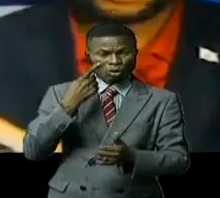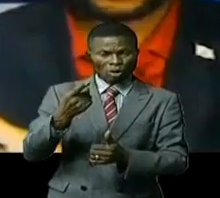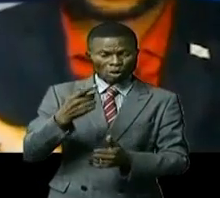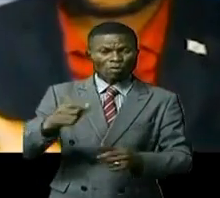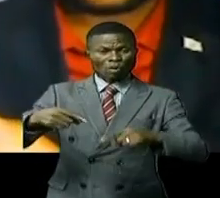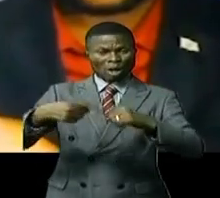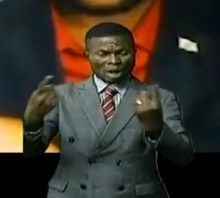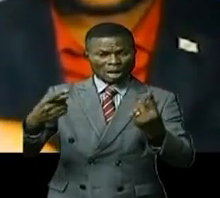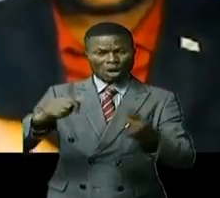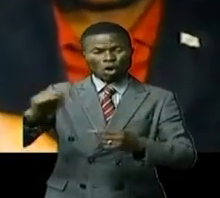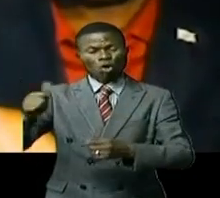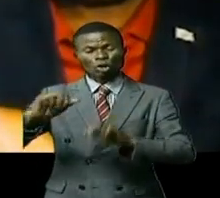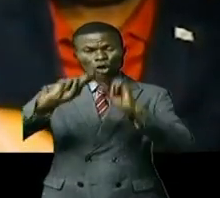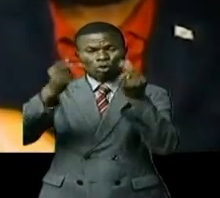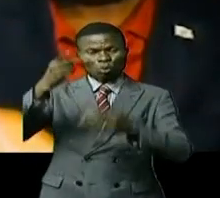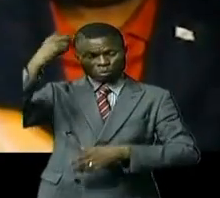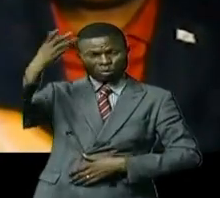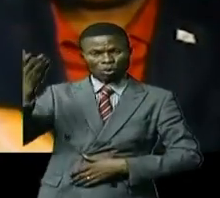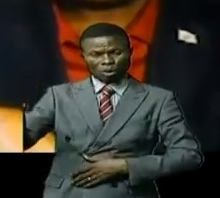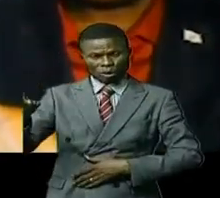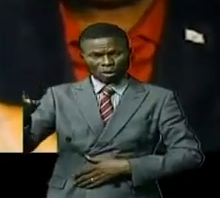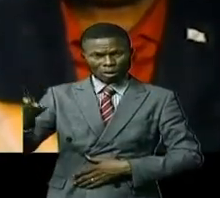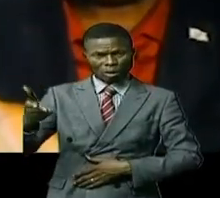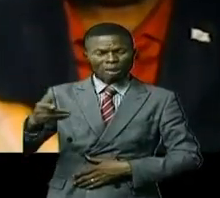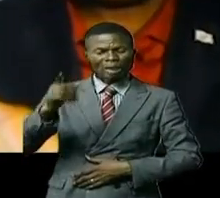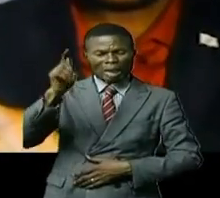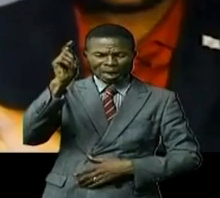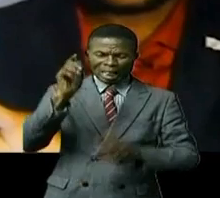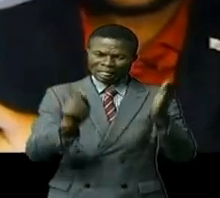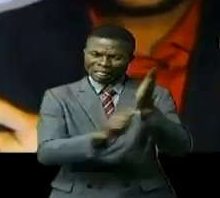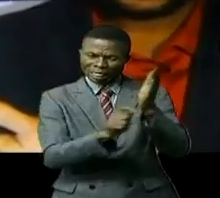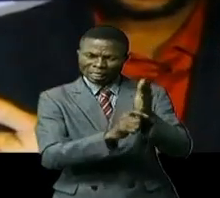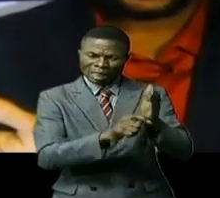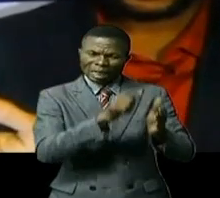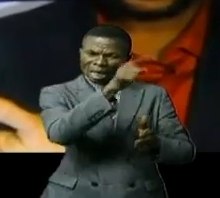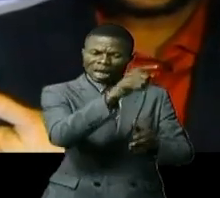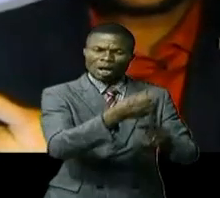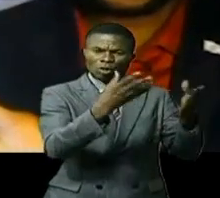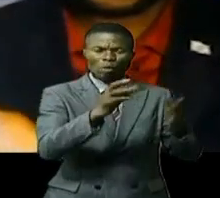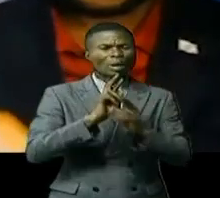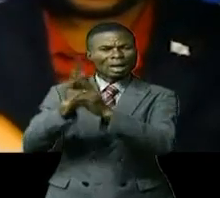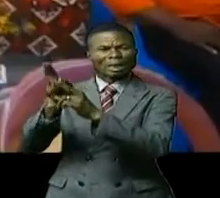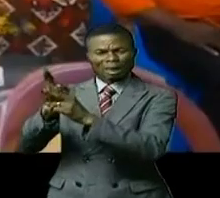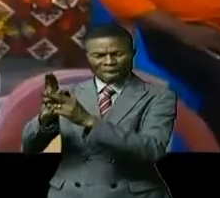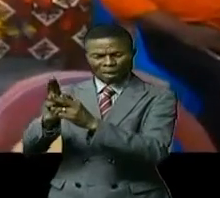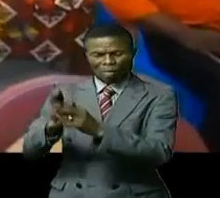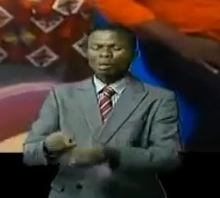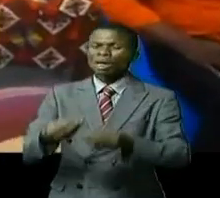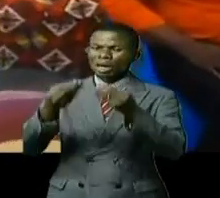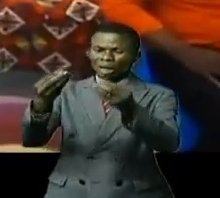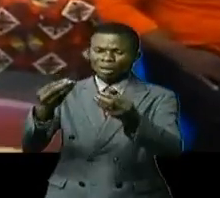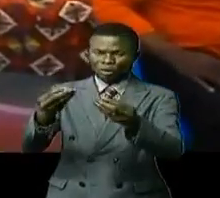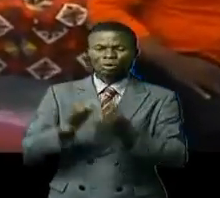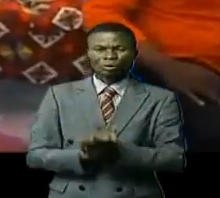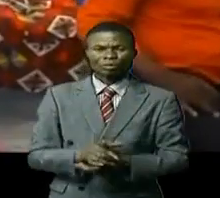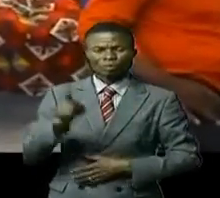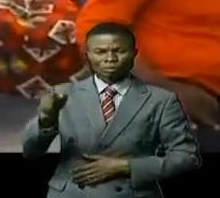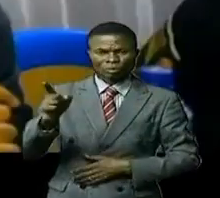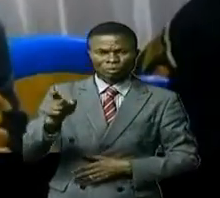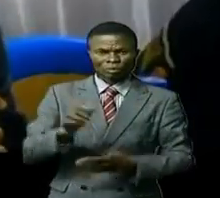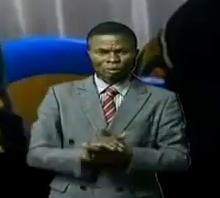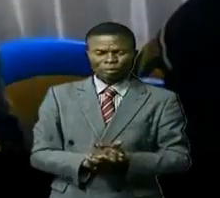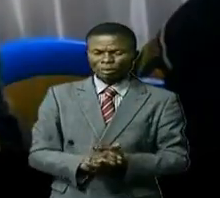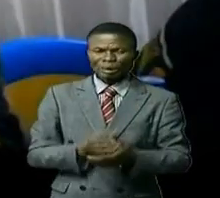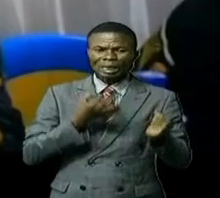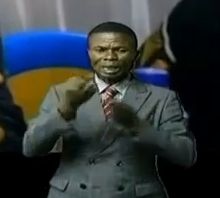si adversaires il y a, et voir quelles sont les stratégies adoptées par rapport à 2023. Patrick Mbouingandou n'a pas caché